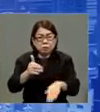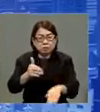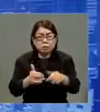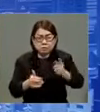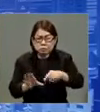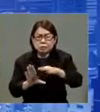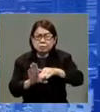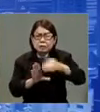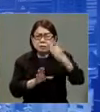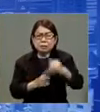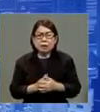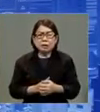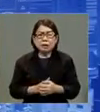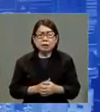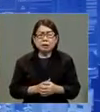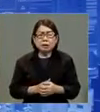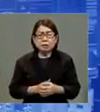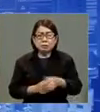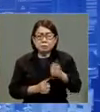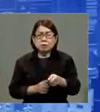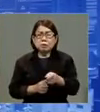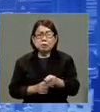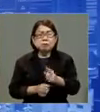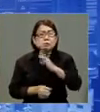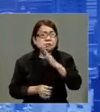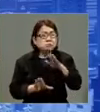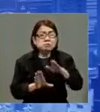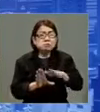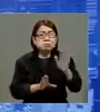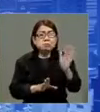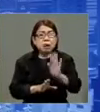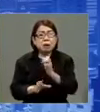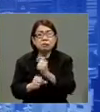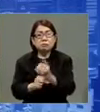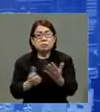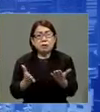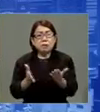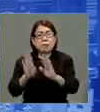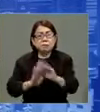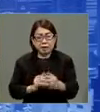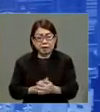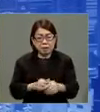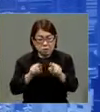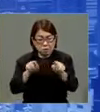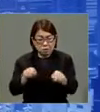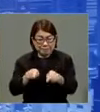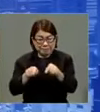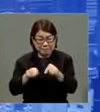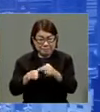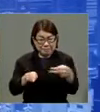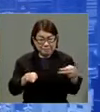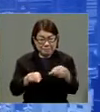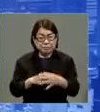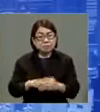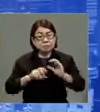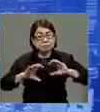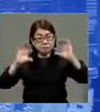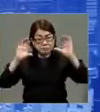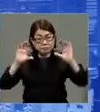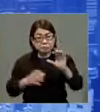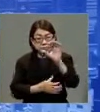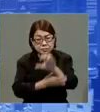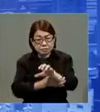ะเบียนกิจการที่ไม่ลงทะเบียนเนี่ยจะเป็นอย่างไรแล้วก็วงเล็บสุดท้ายของ ข้อความที่ส่งมาบอกว่ารัฐบาลบังคับให้